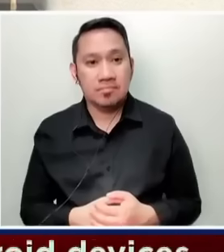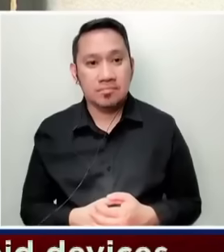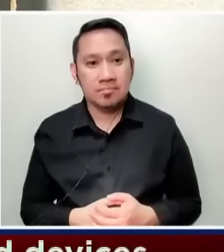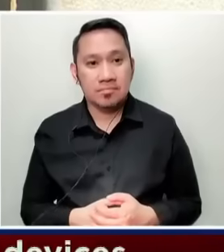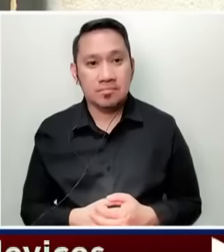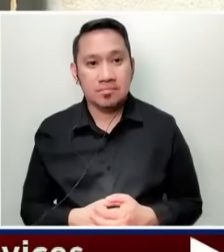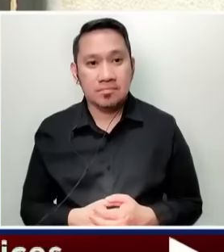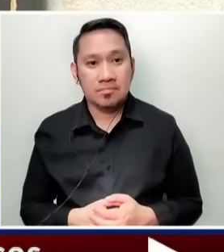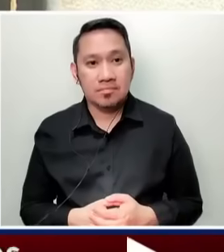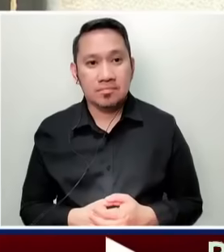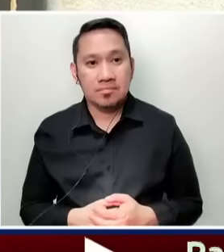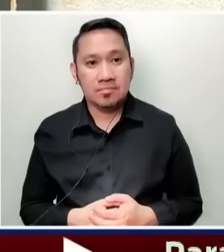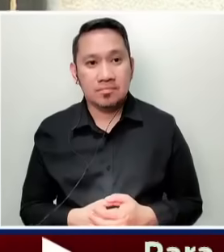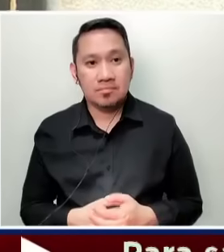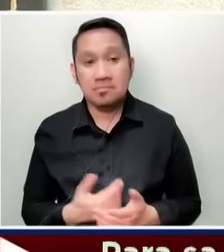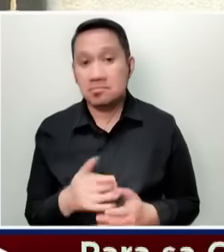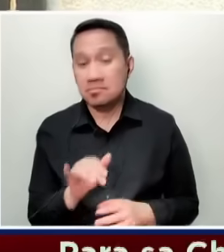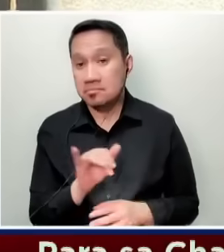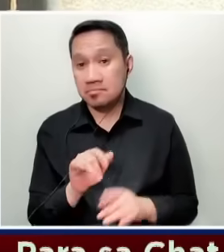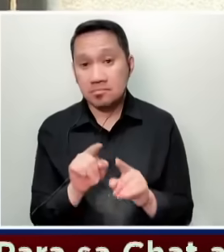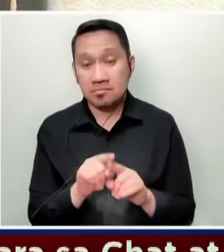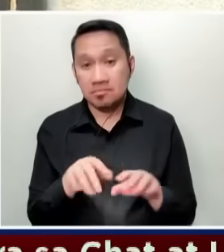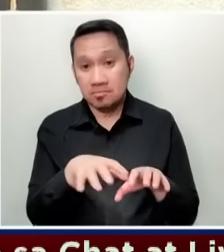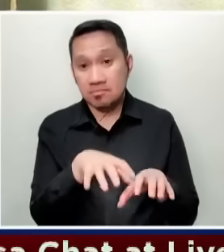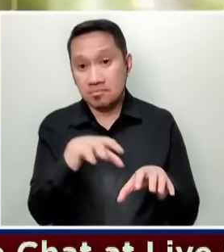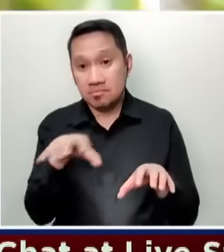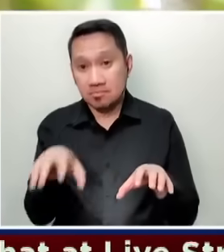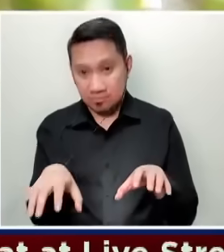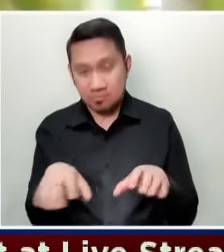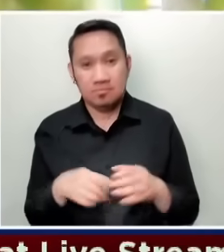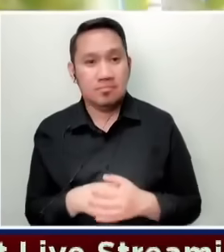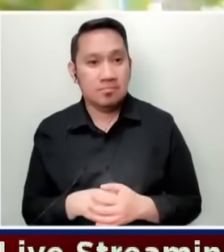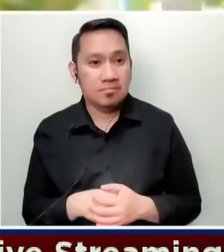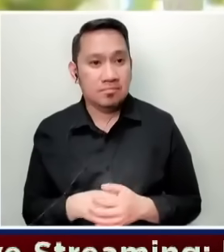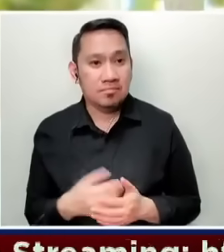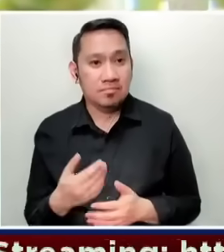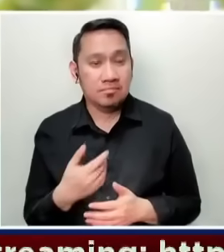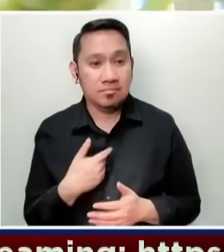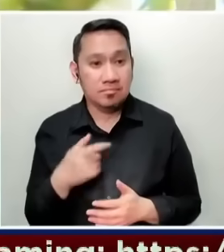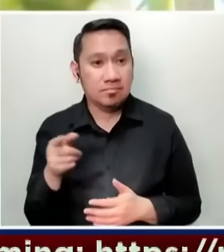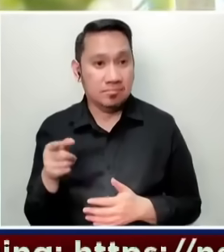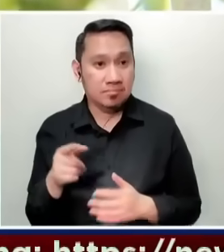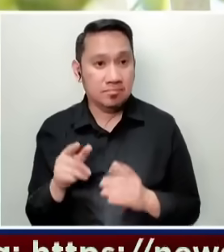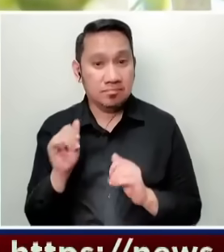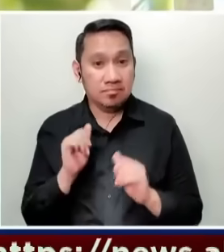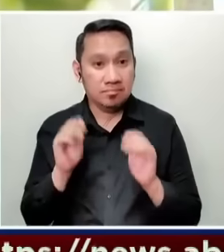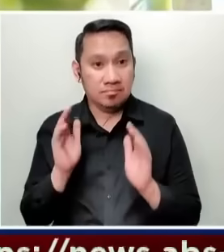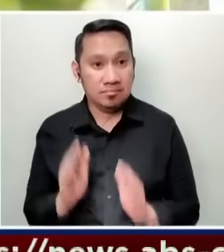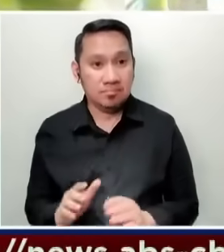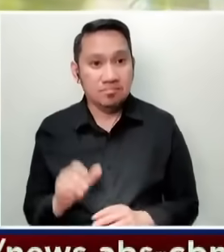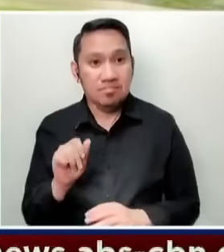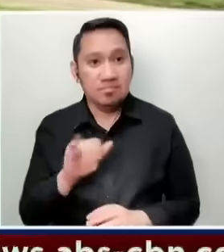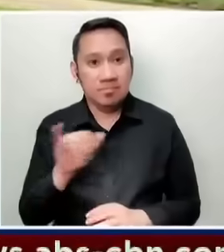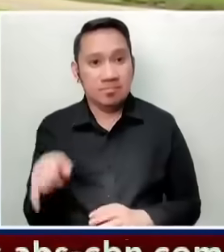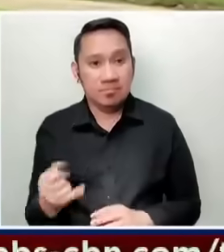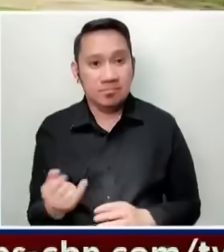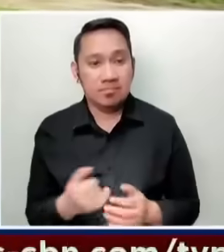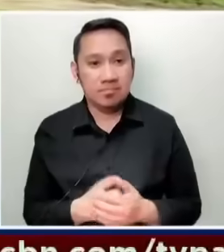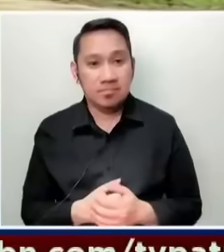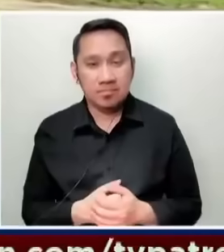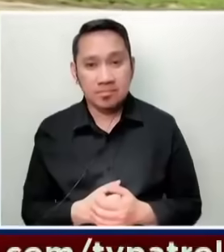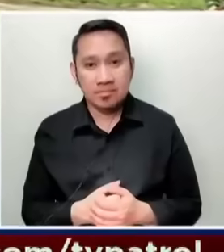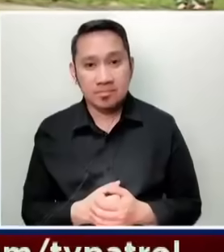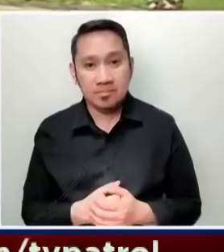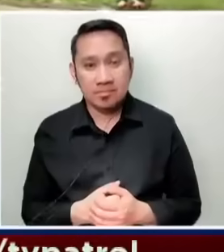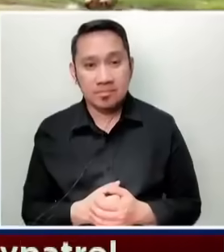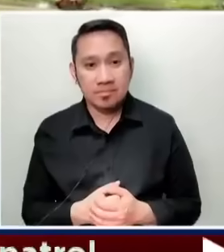Park. Sa di kalayuan, makikita naman ang himlayan ng kapamilya teen star na si AJ Perez.